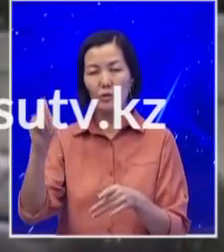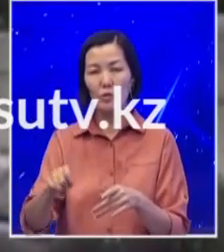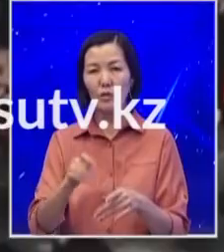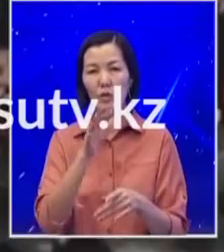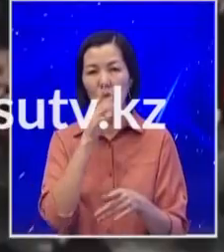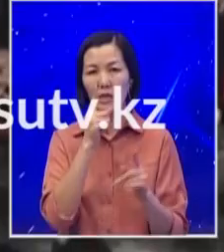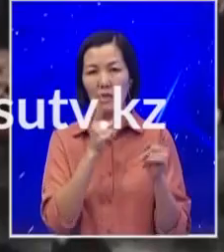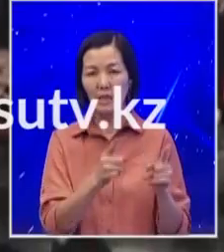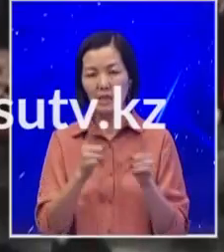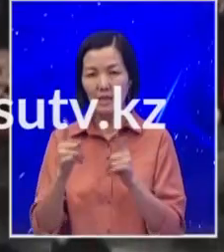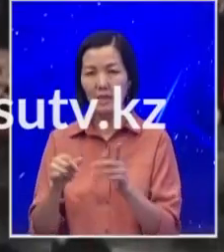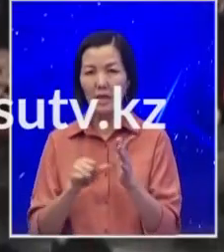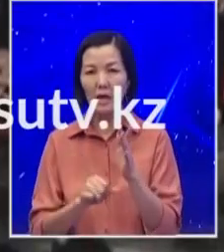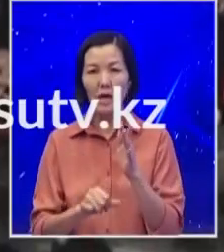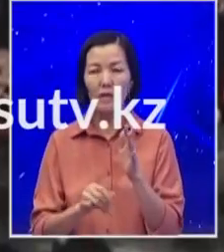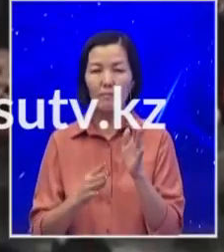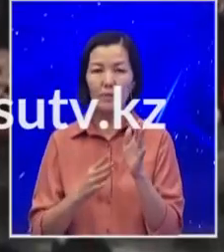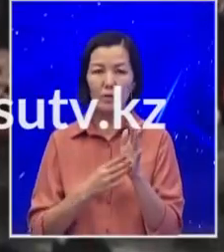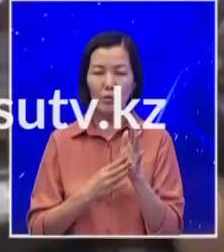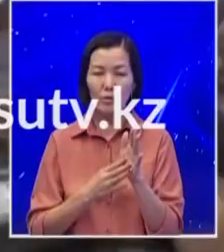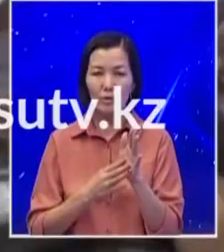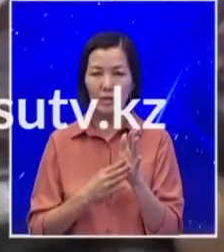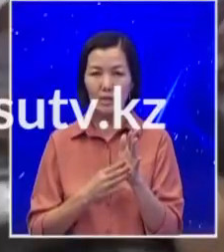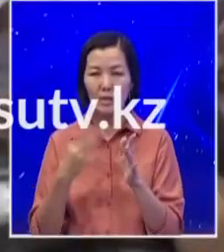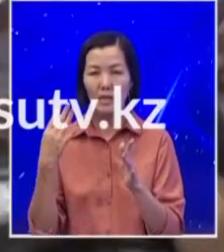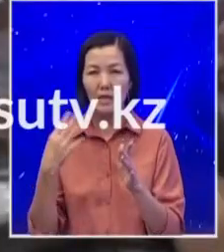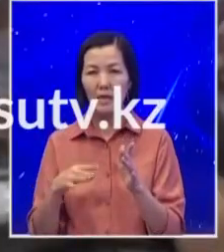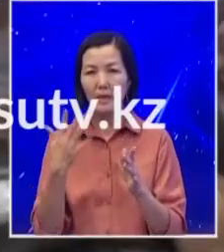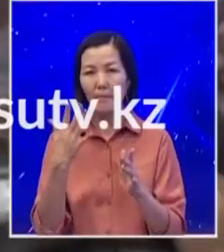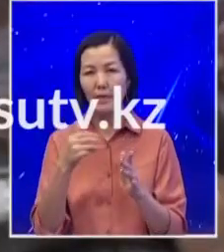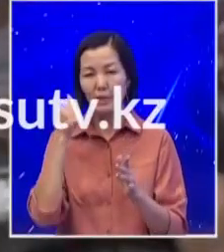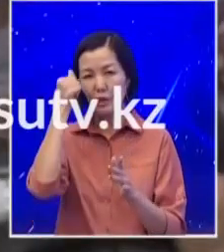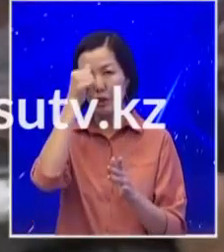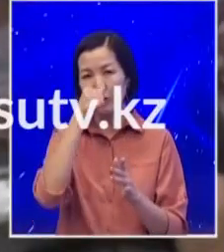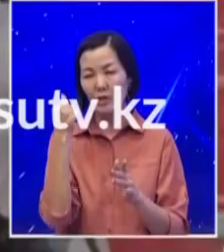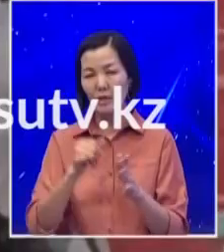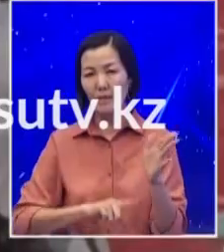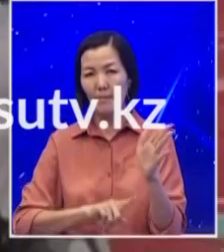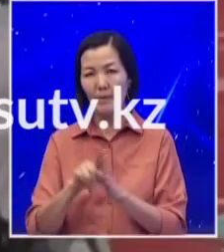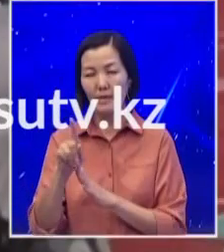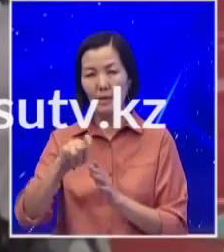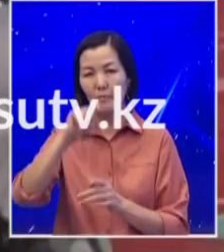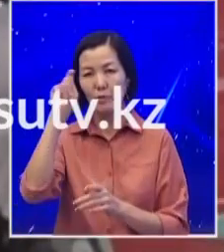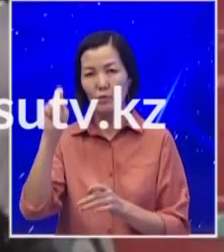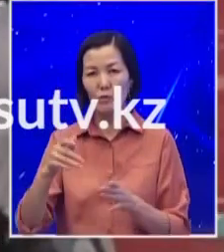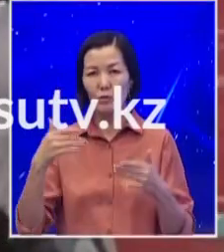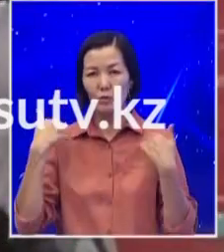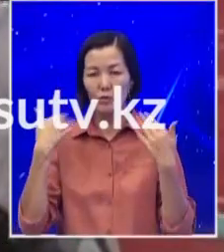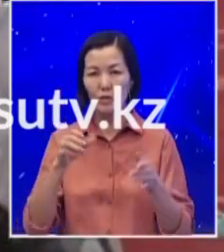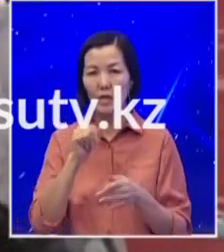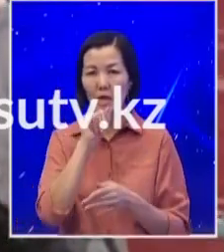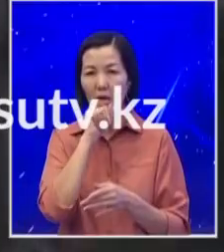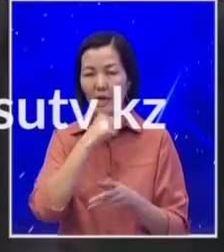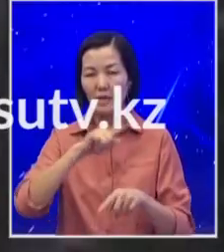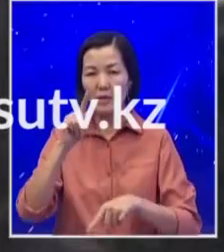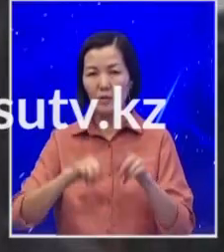яғни 1939-дан 45 жылдар аралығын сахнада көрсетуге тырысты. Олардың арасында аталары отан